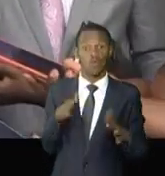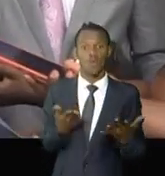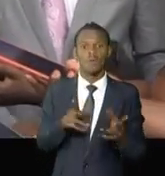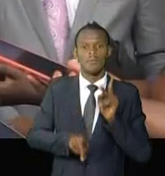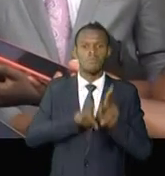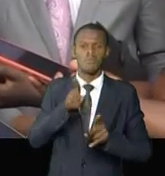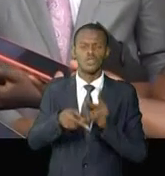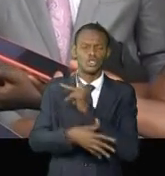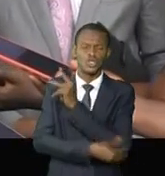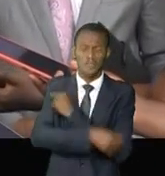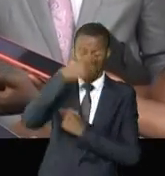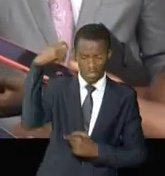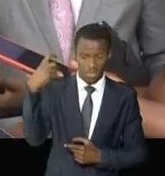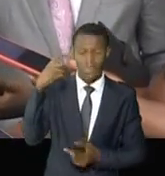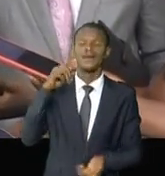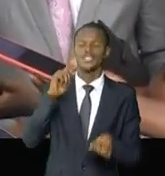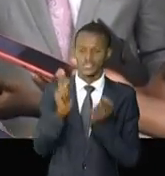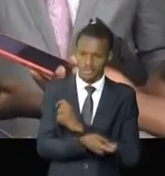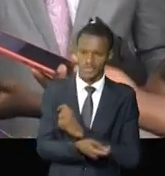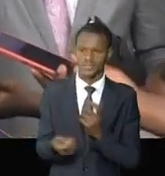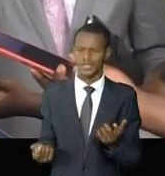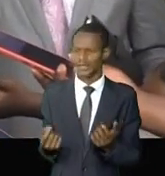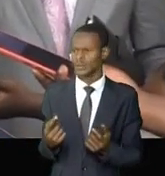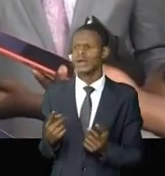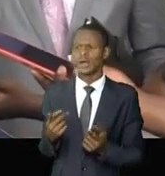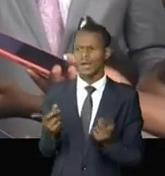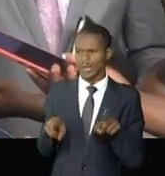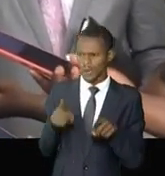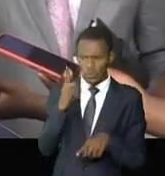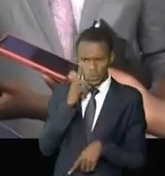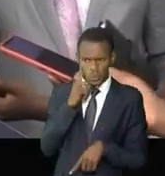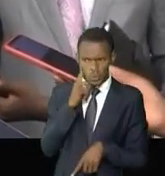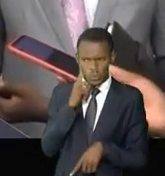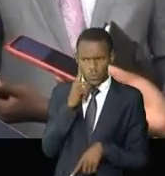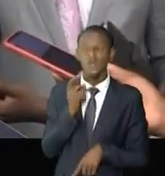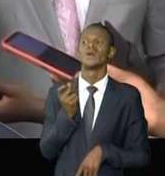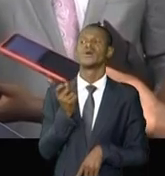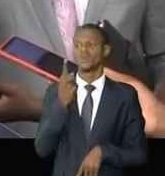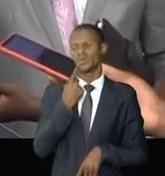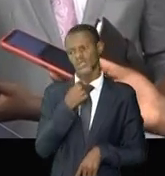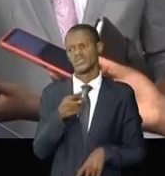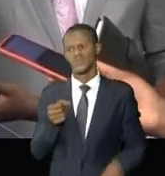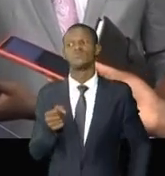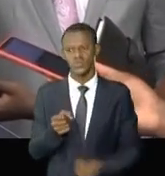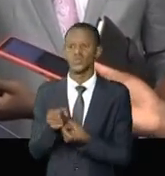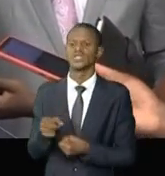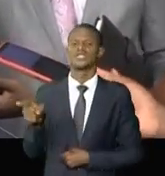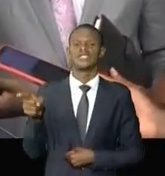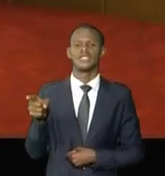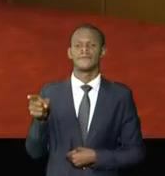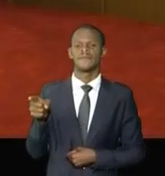Ce sont ces réformes qui ont fait que nous puissions, nous, ACC, à intégrer, entre autres, l'Union